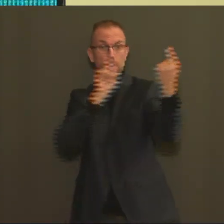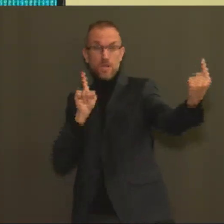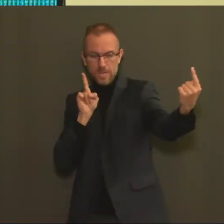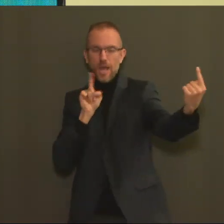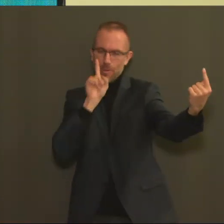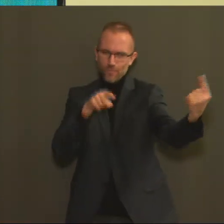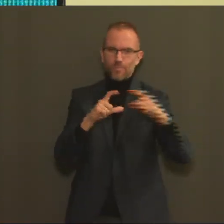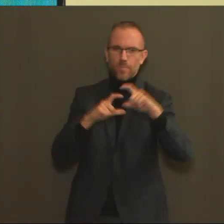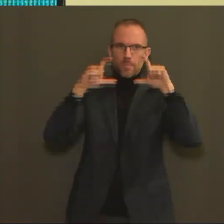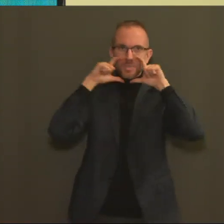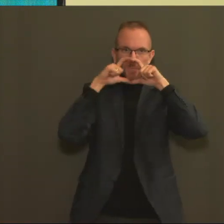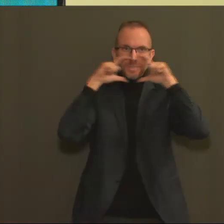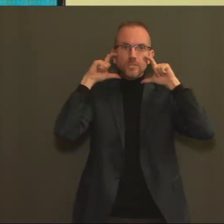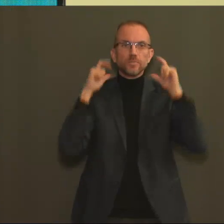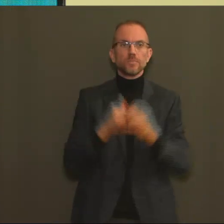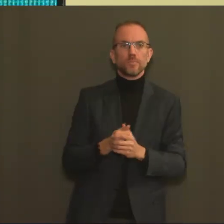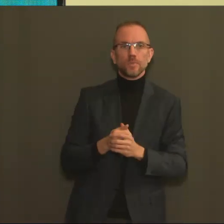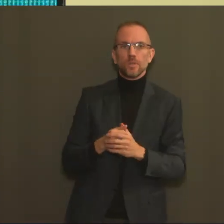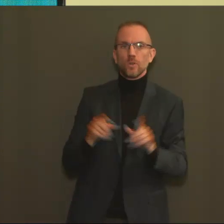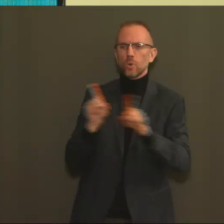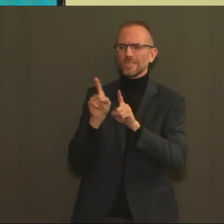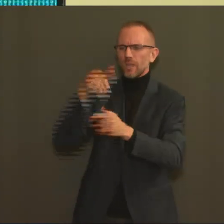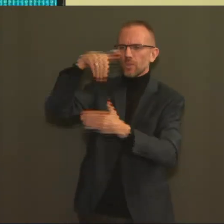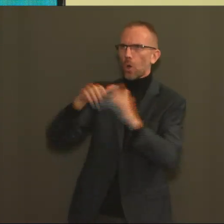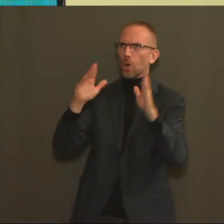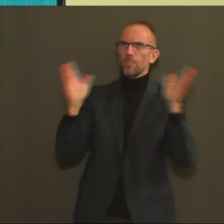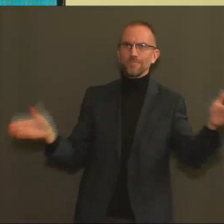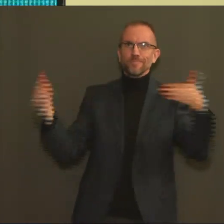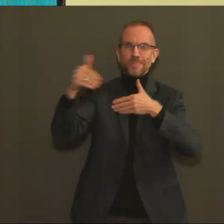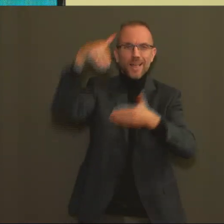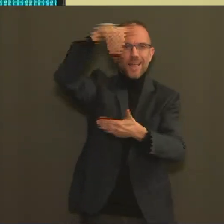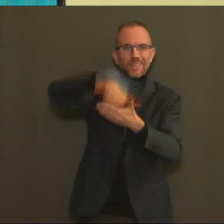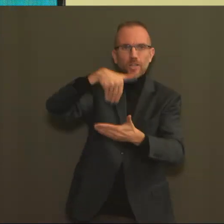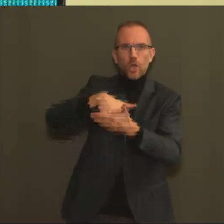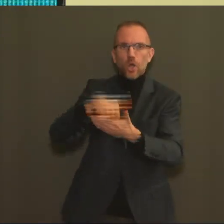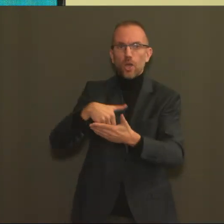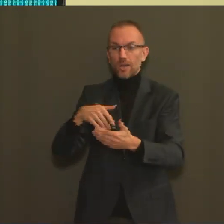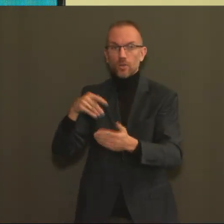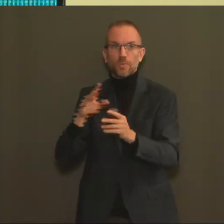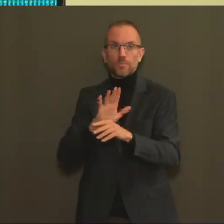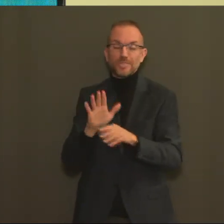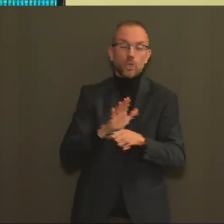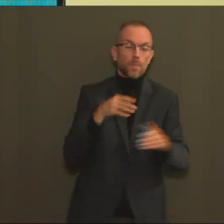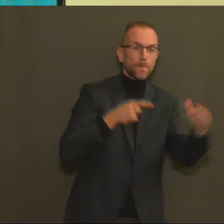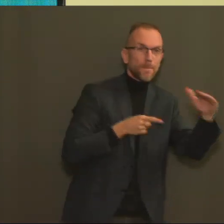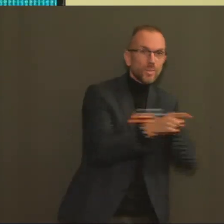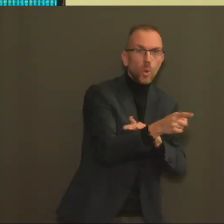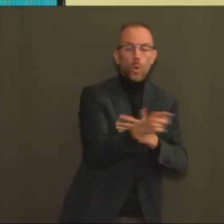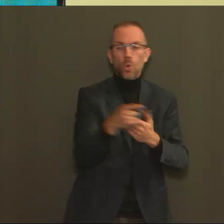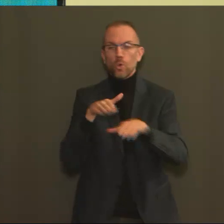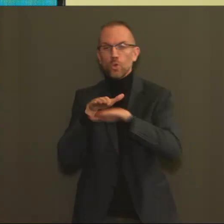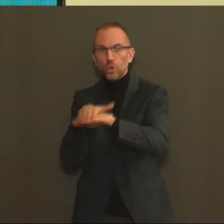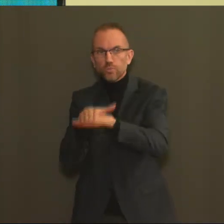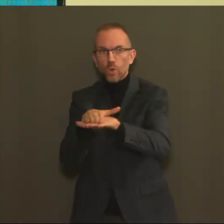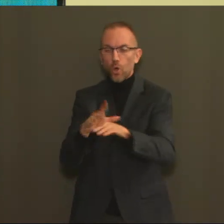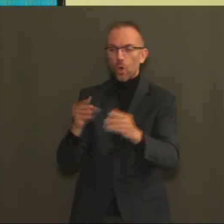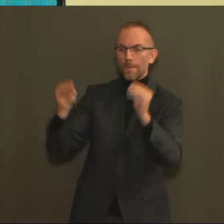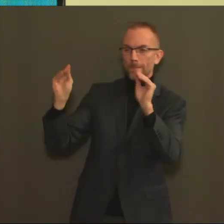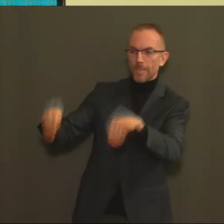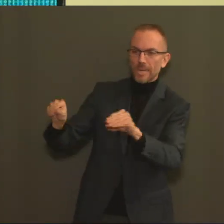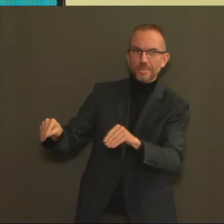rio blessure hoe zo'n doos zit hem die het wagen met gaspedaal komen hoe dit merk is een notie dat doet gezicht constantie punt en zo nodig